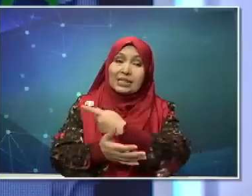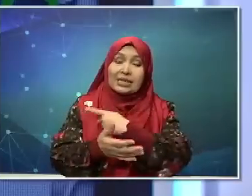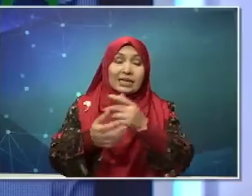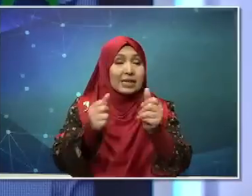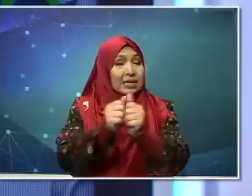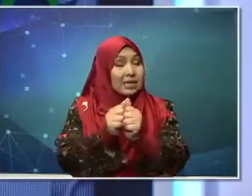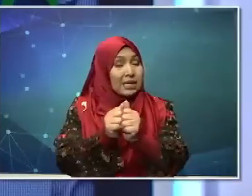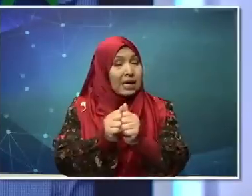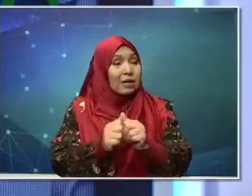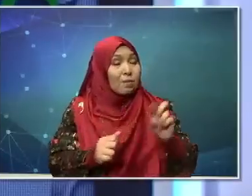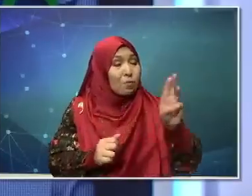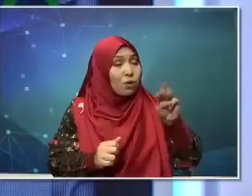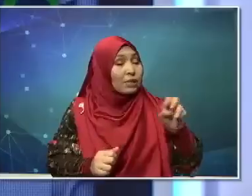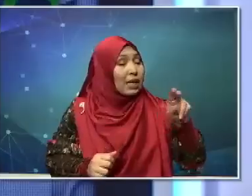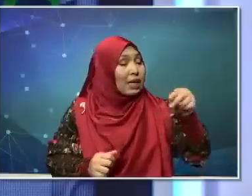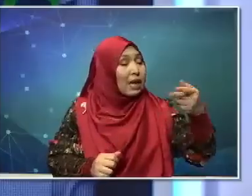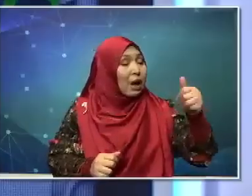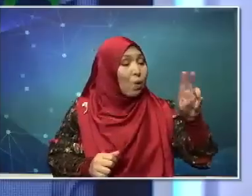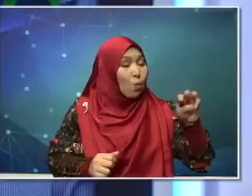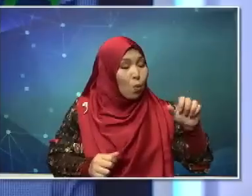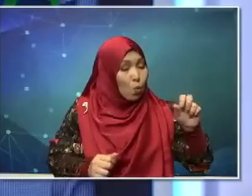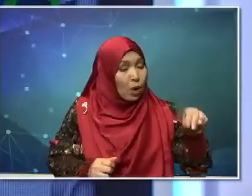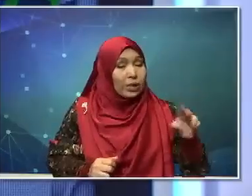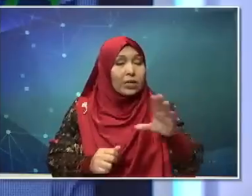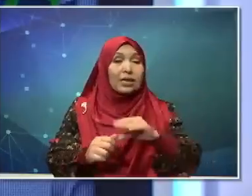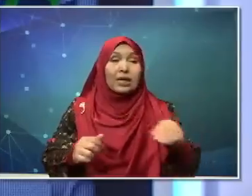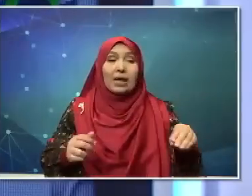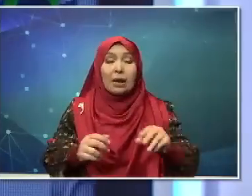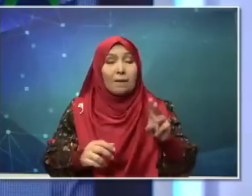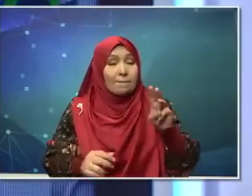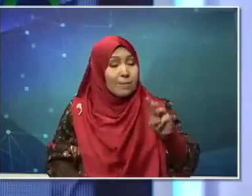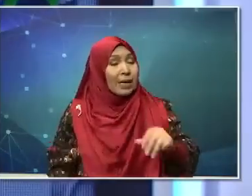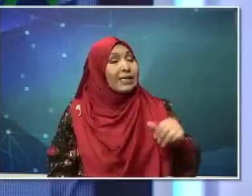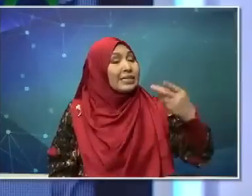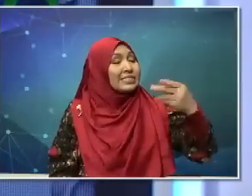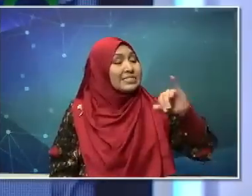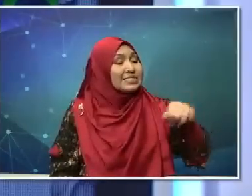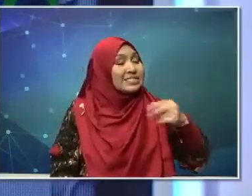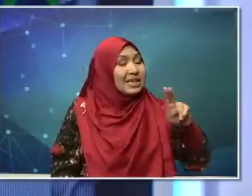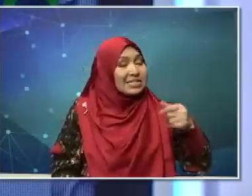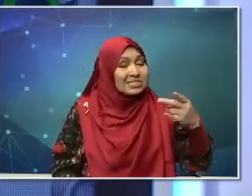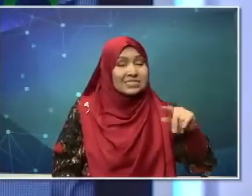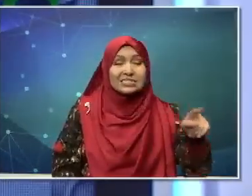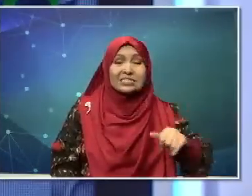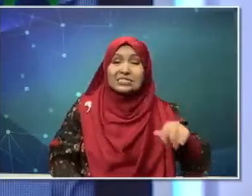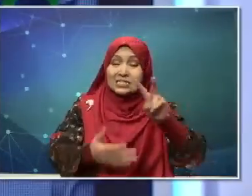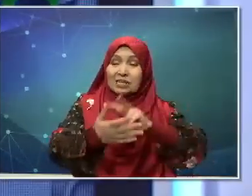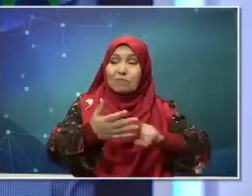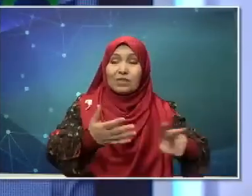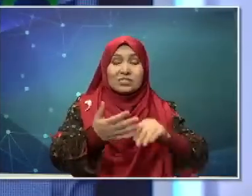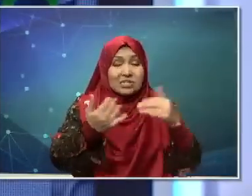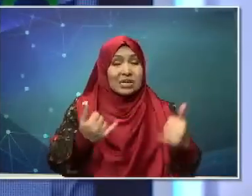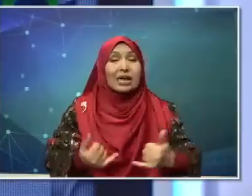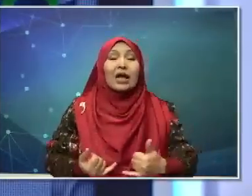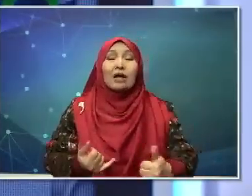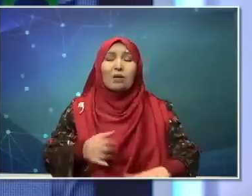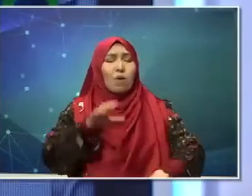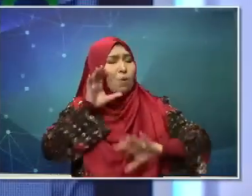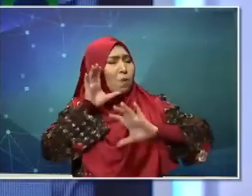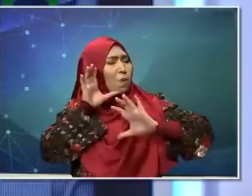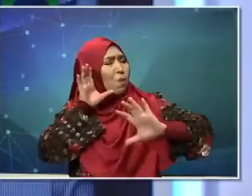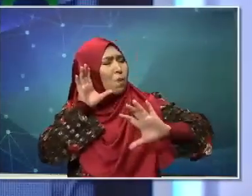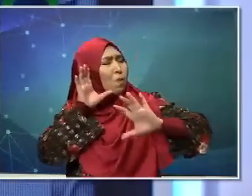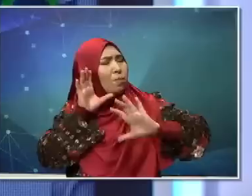dengan Murottal Nahawand W kita coba bulat dengan bacaan Murottal Syaikh sholeh job kita gemburkan seketika kita